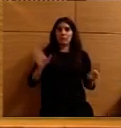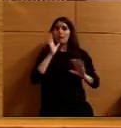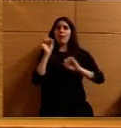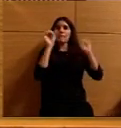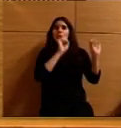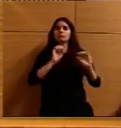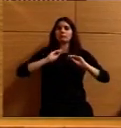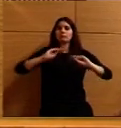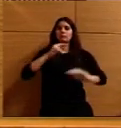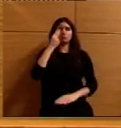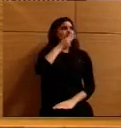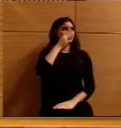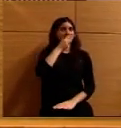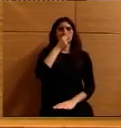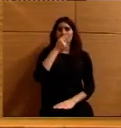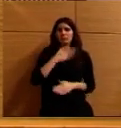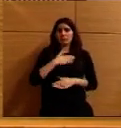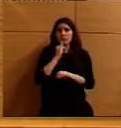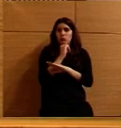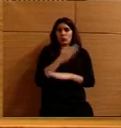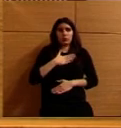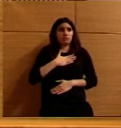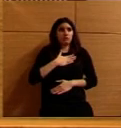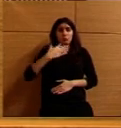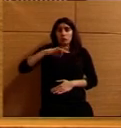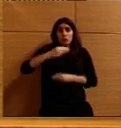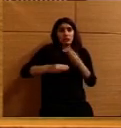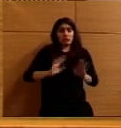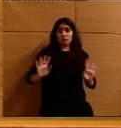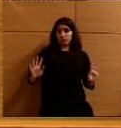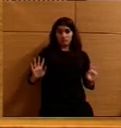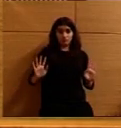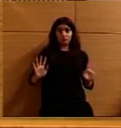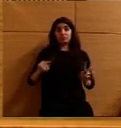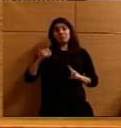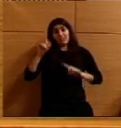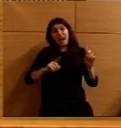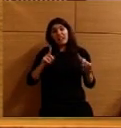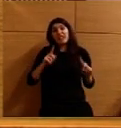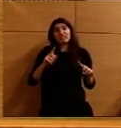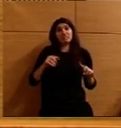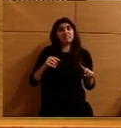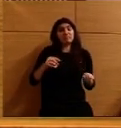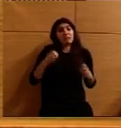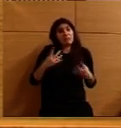els interessos de la institució que perseguís. Això és el que ha fet este president. I això a vegades és